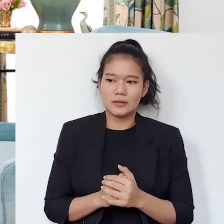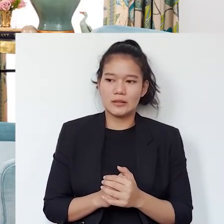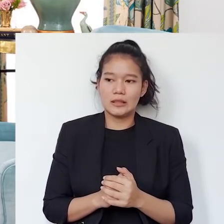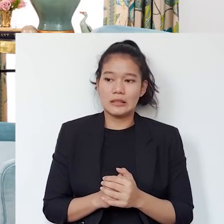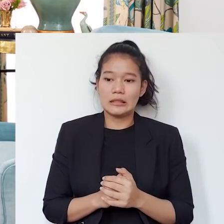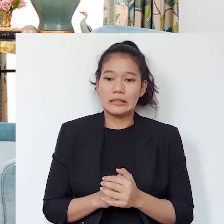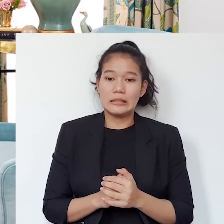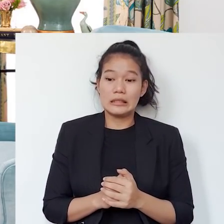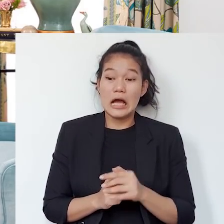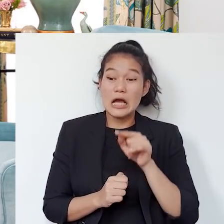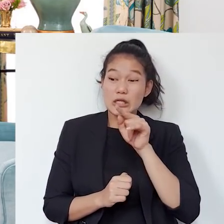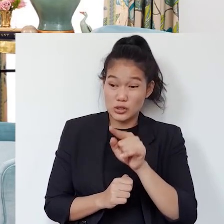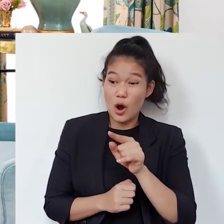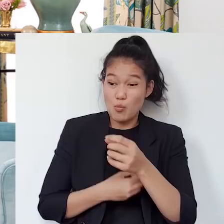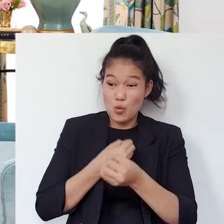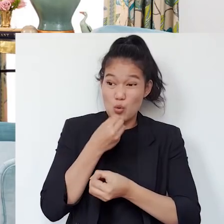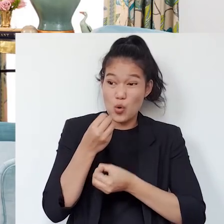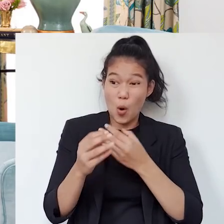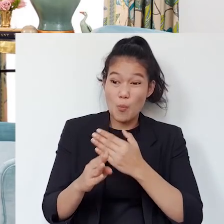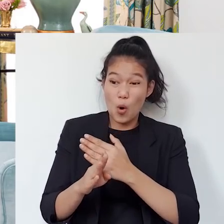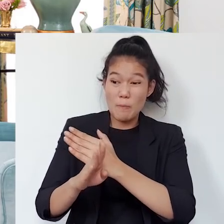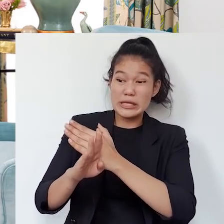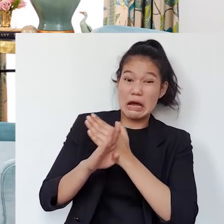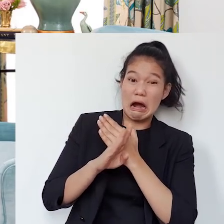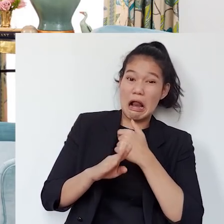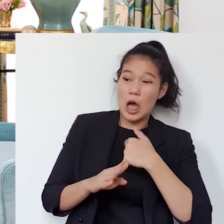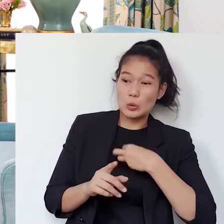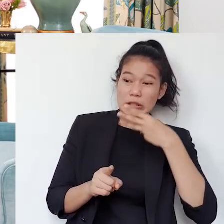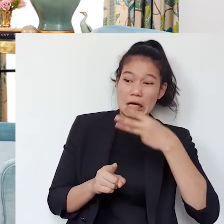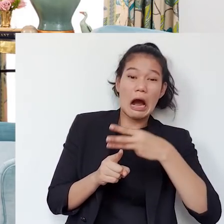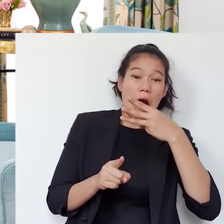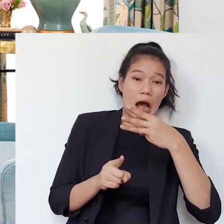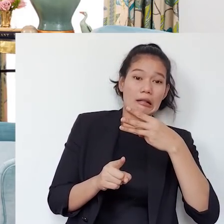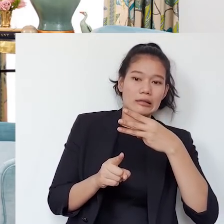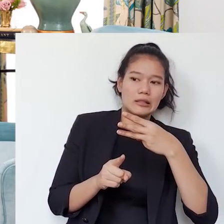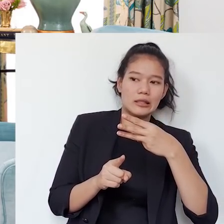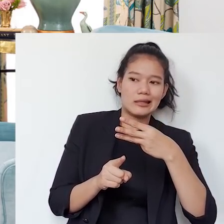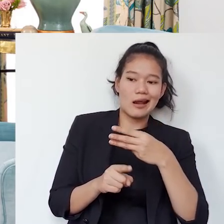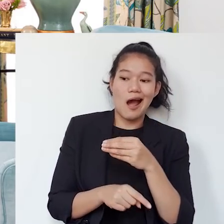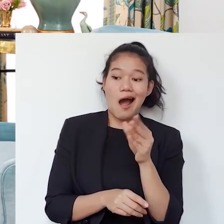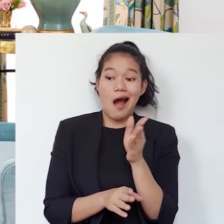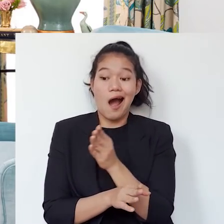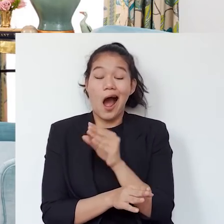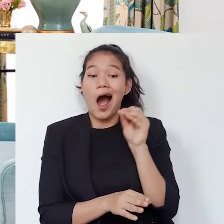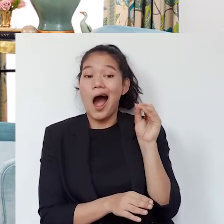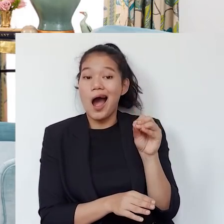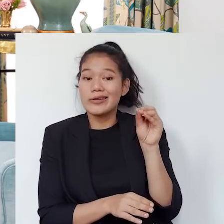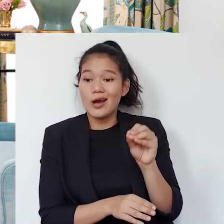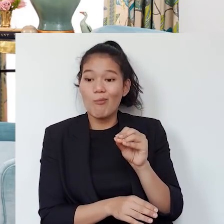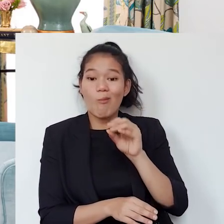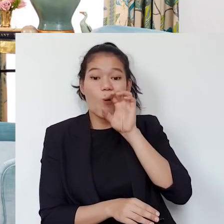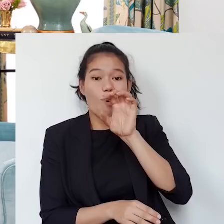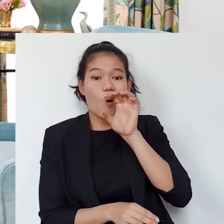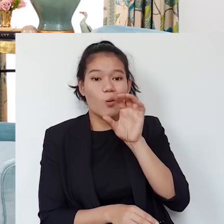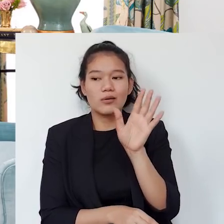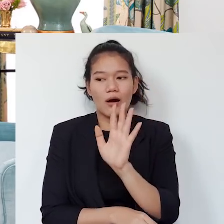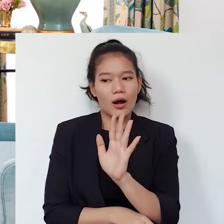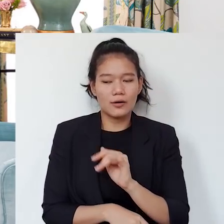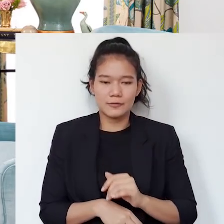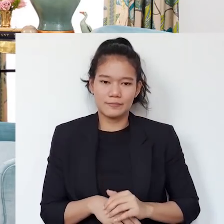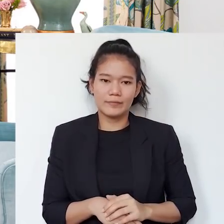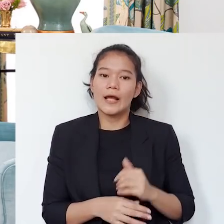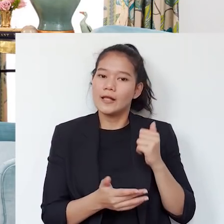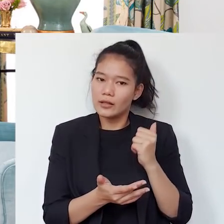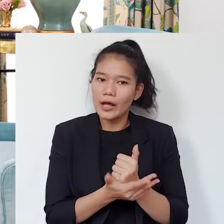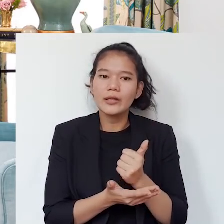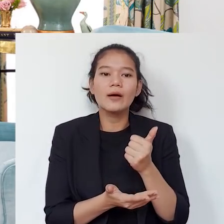sebelum engkau selesai menyangkal aku sebanyak 3 kali, ayam tidak akan berkokok. Dan